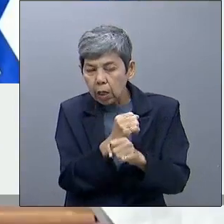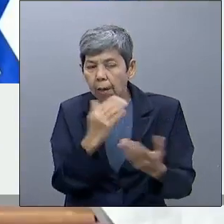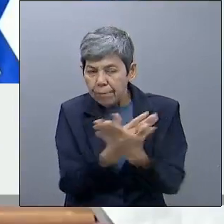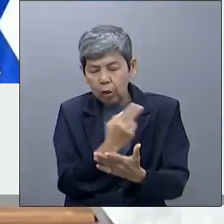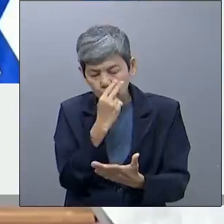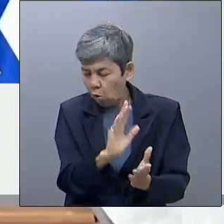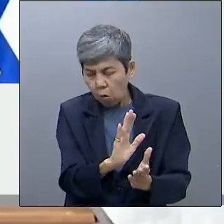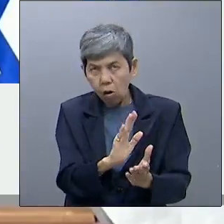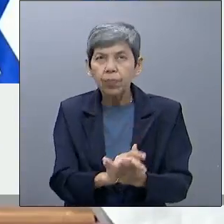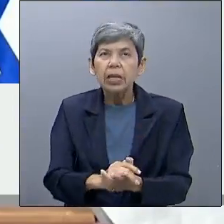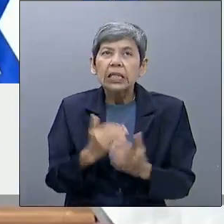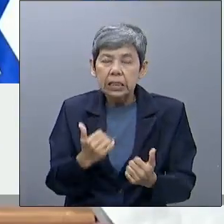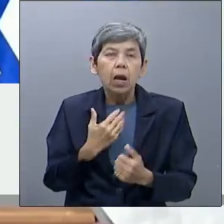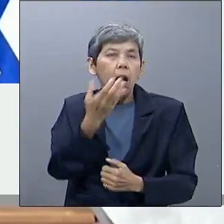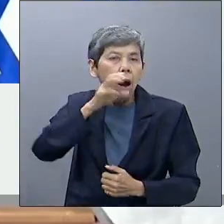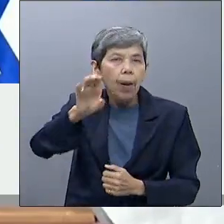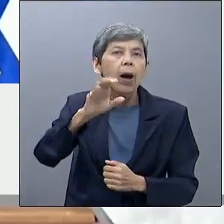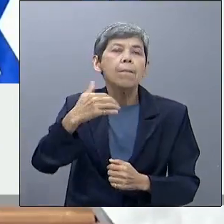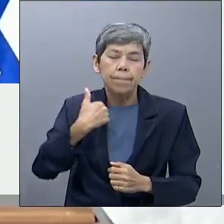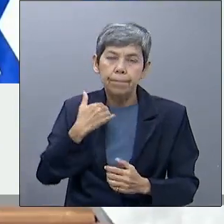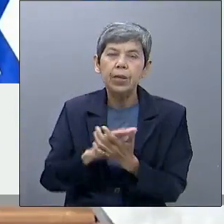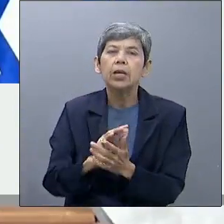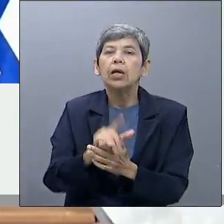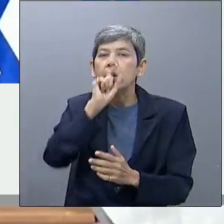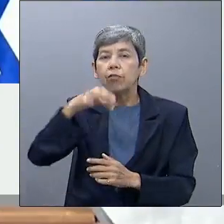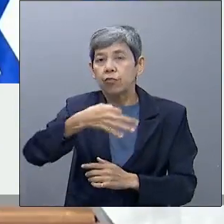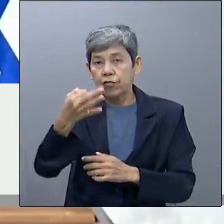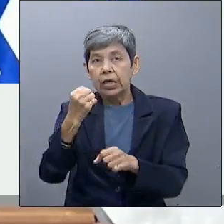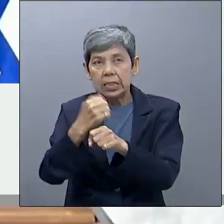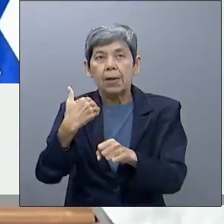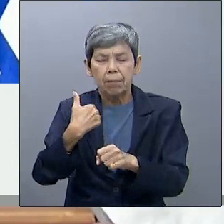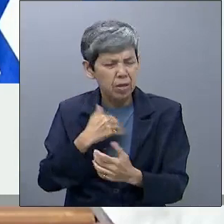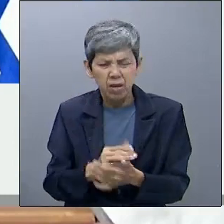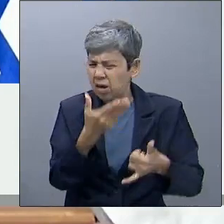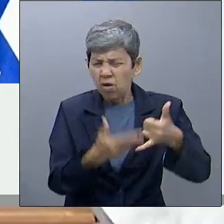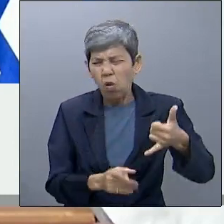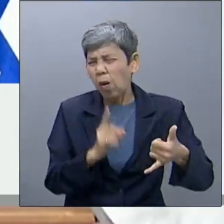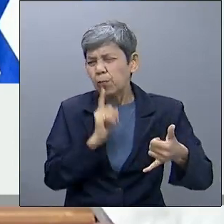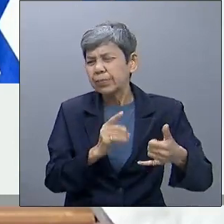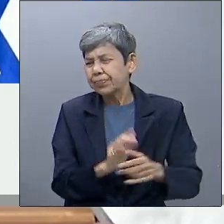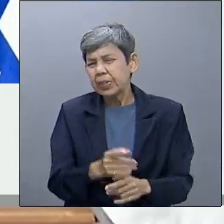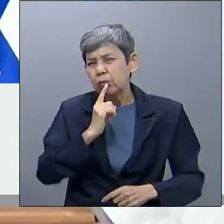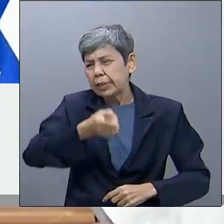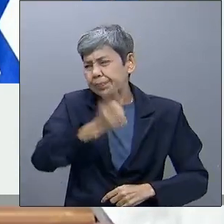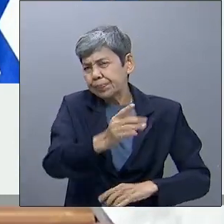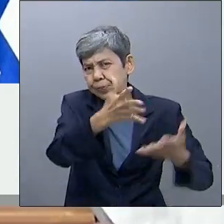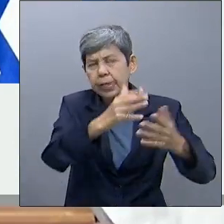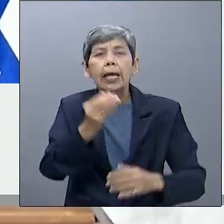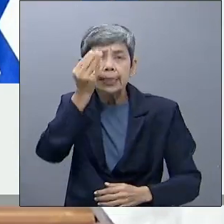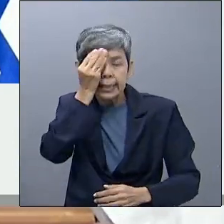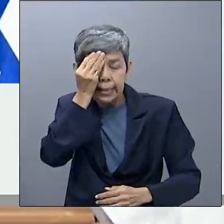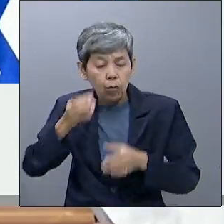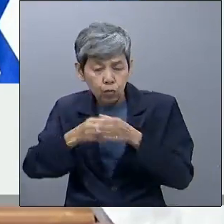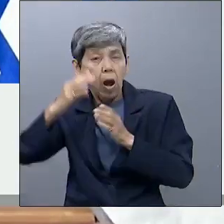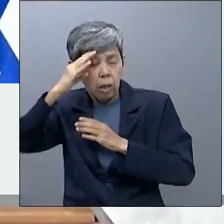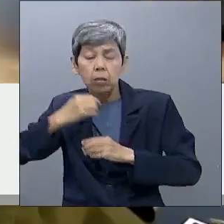แปลงนะคะแล้วก็โพสต์ใน xระบุด้วยว่าคำพูดของยาฮูเนี่ยไม่อยู่บนพื้นฐานความเป็นจริงอิสราเอลแล้วก็กอง